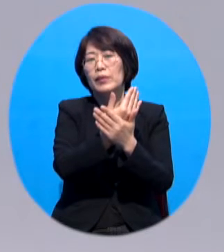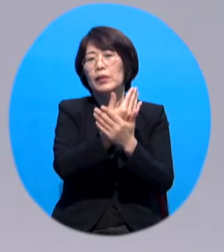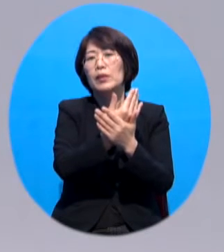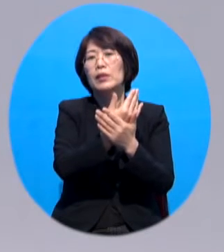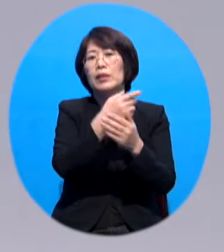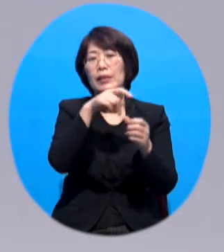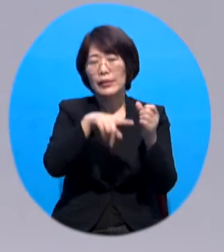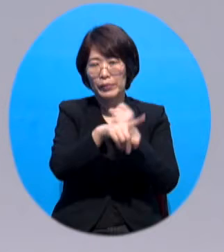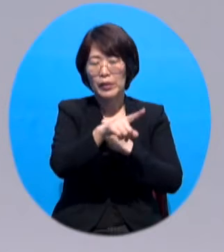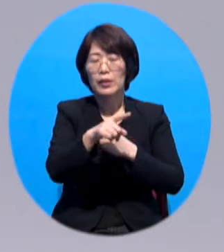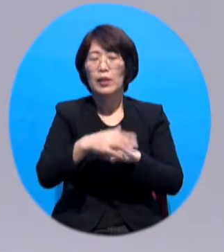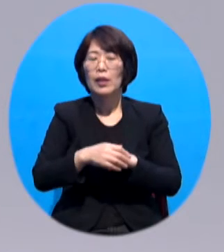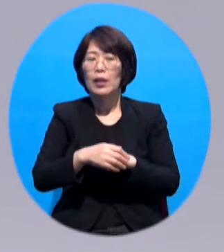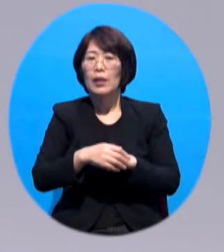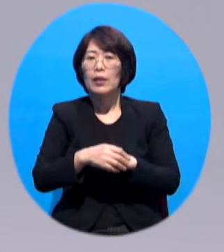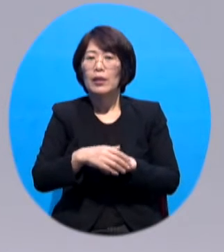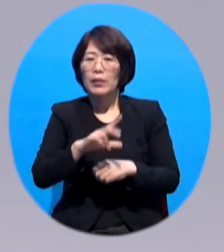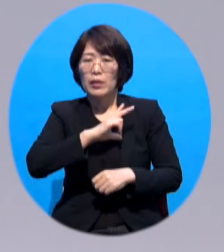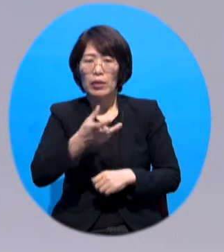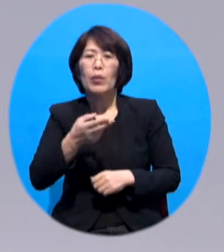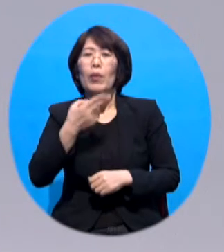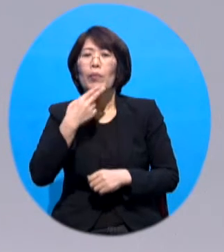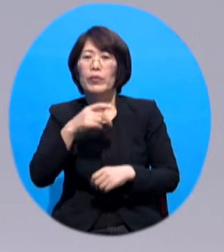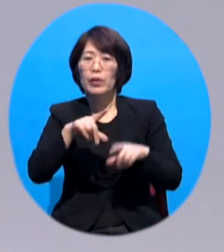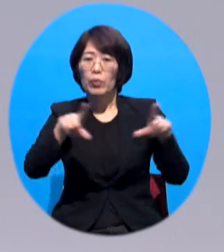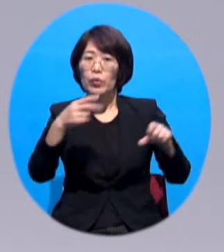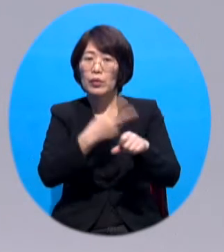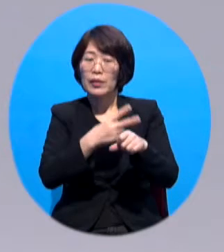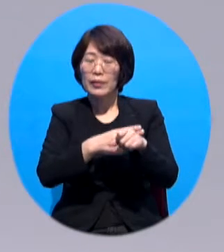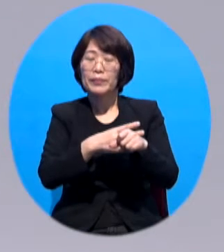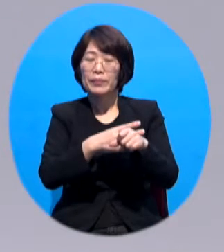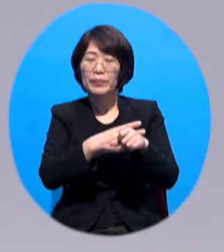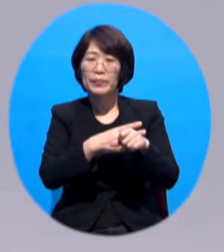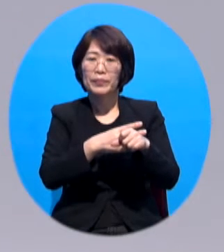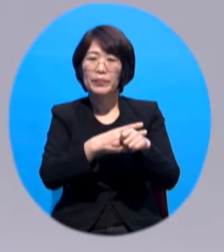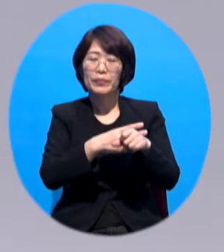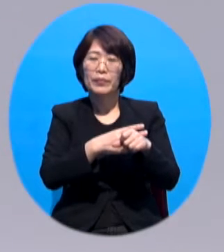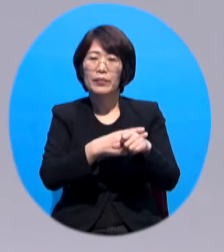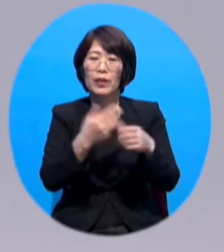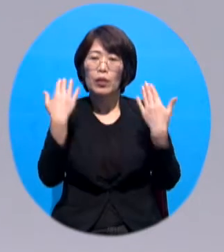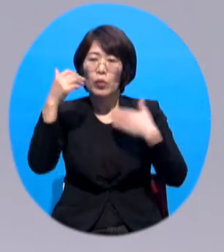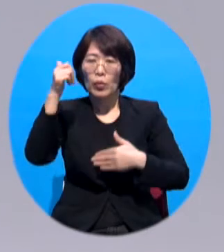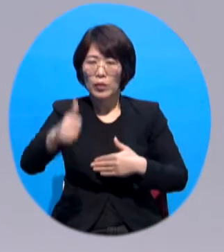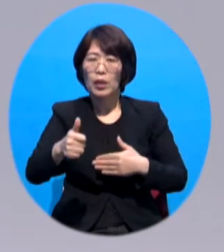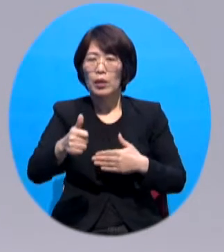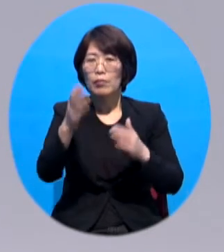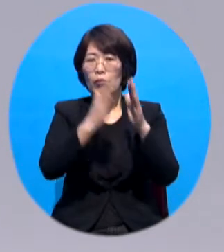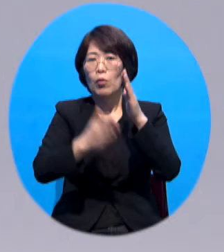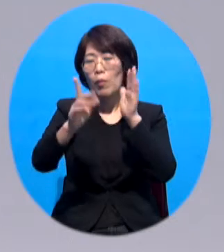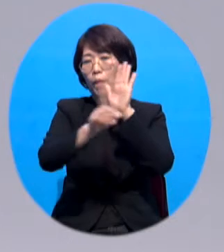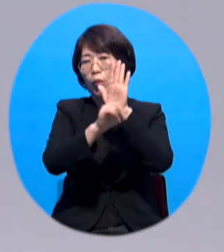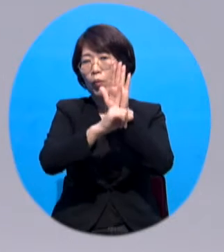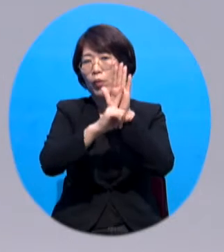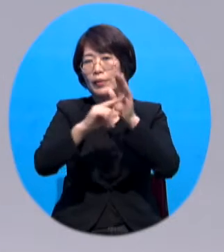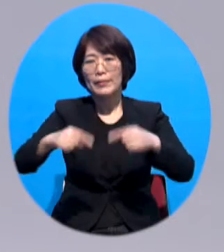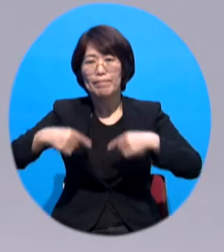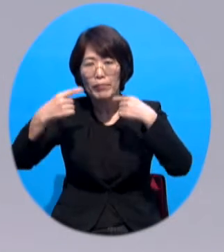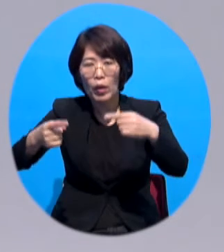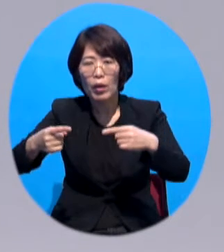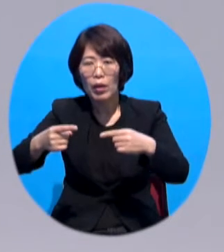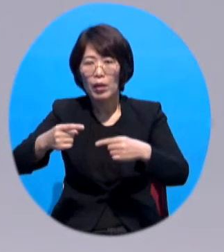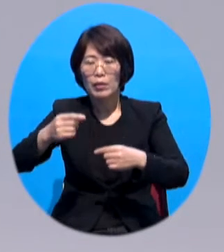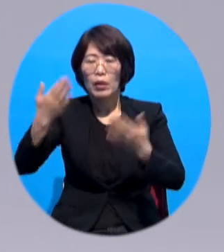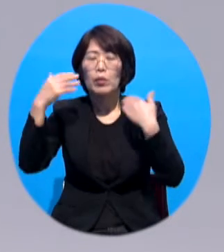이러한 으 로서 자격증 없이 평 교사로서 어 이렇게 교장공모제 의미에서 어 교장이 될 수 있는